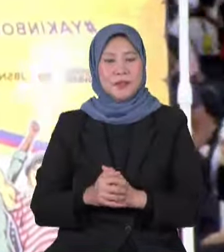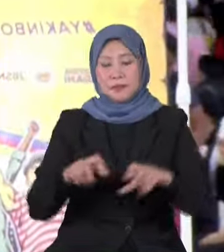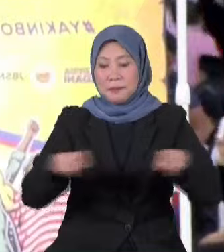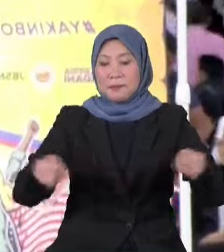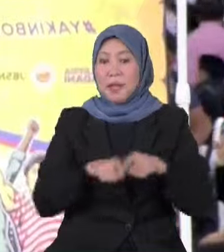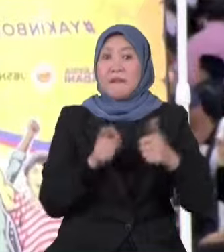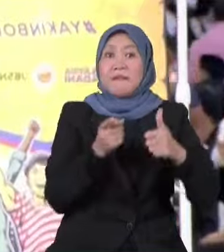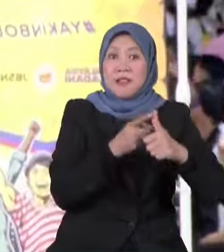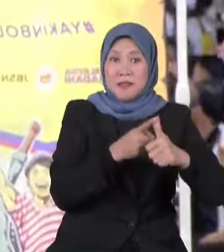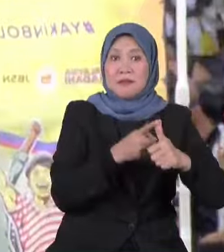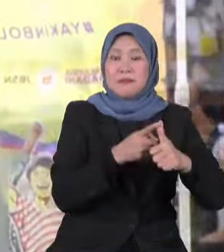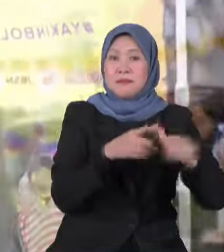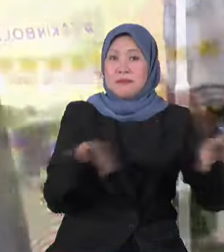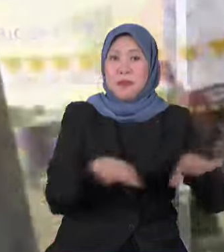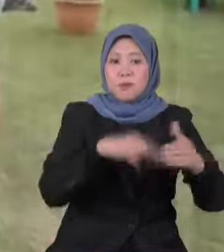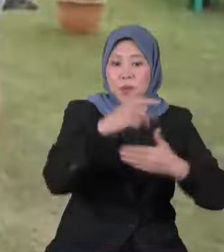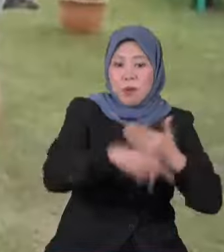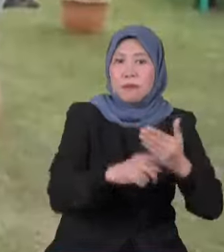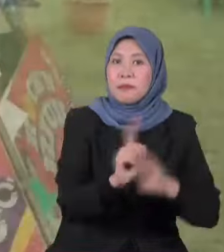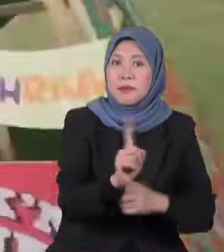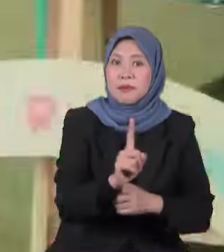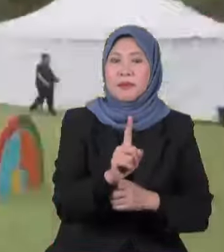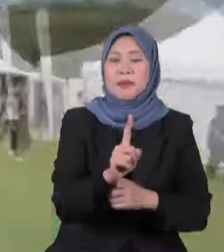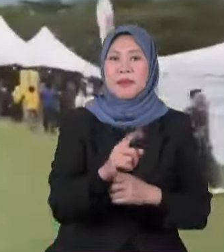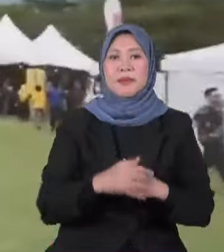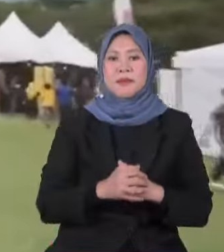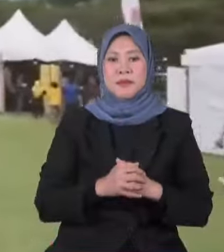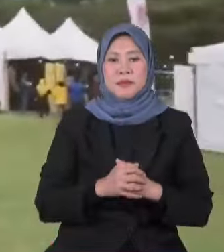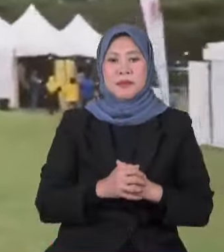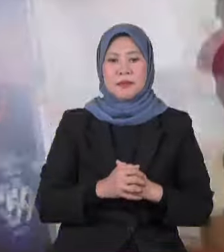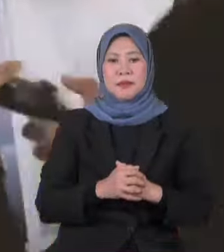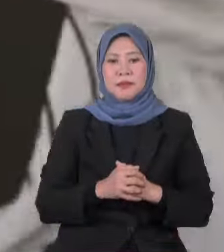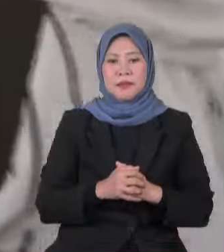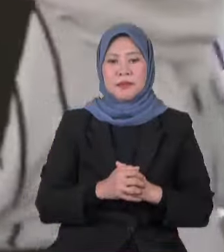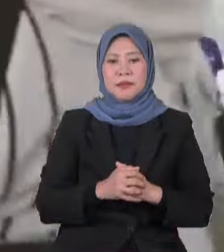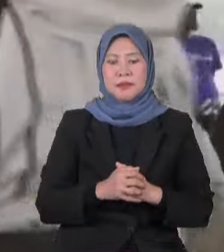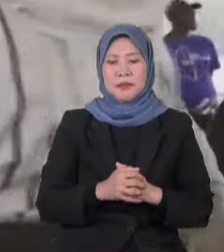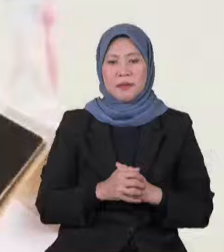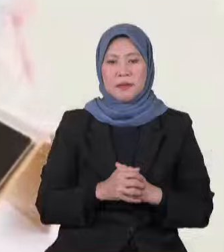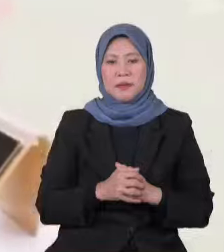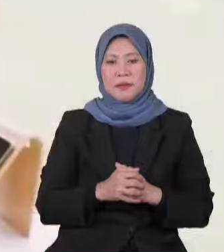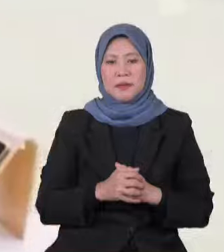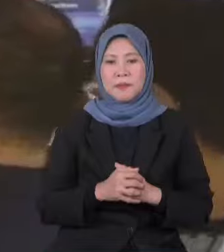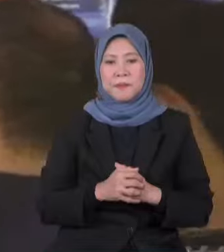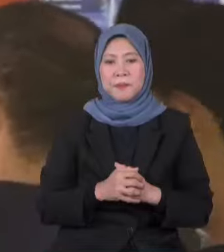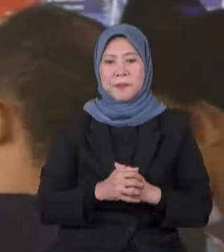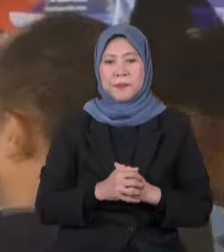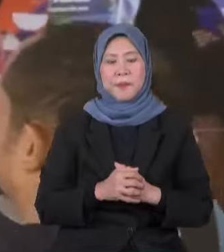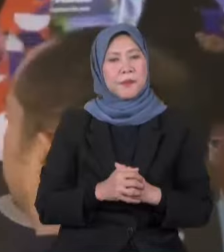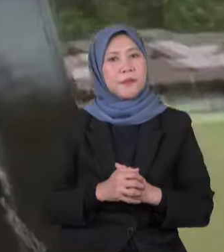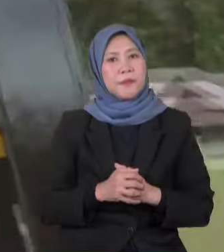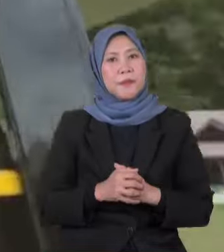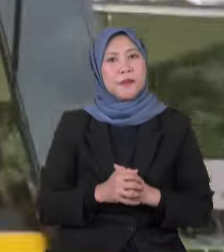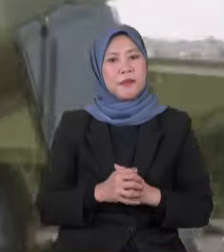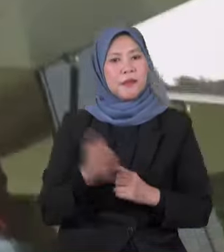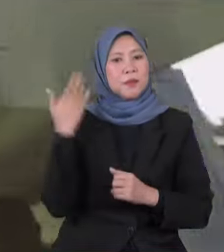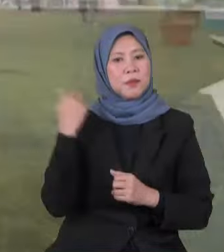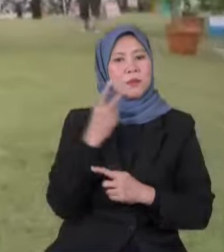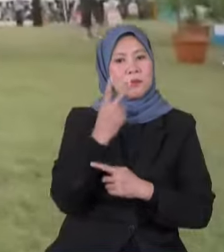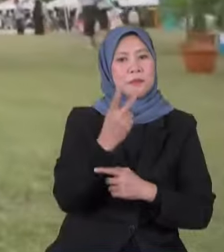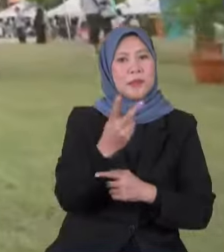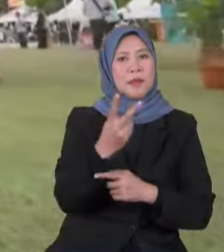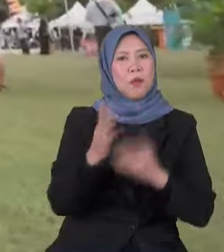lokasi pertama yang kita buat, kami buat di Depo Sentul, Sentul Depo. Dan masa tu kami nampak